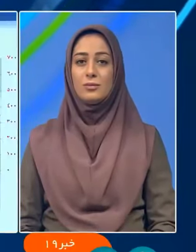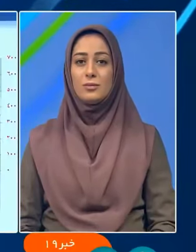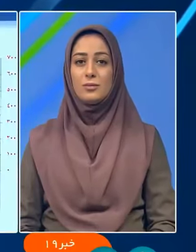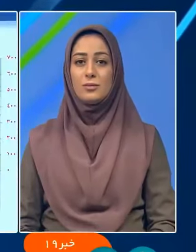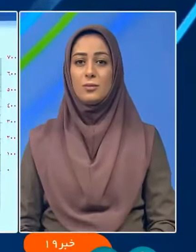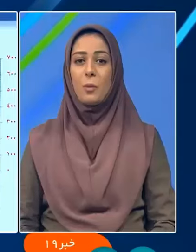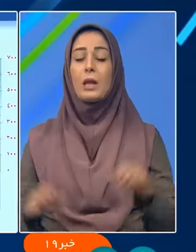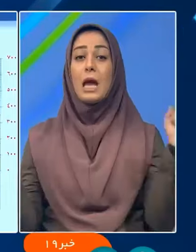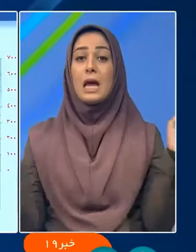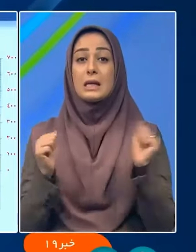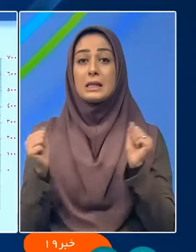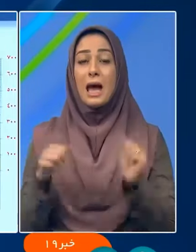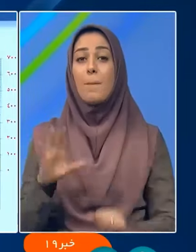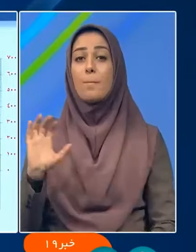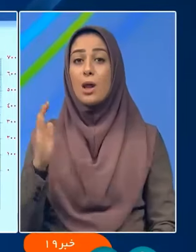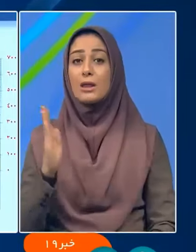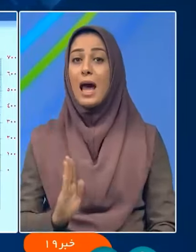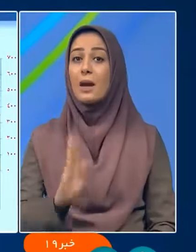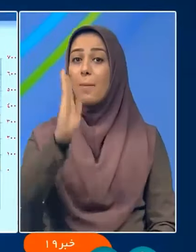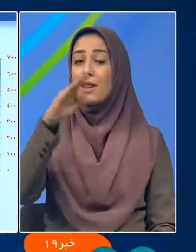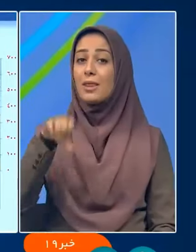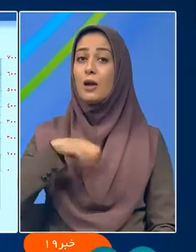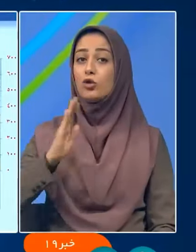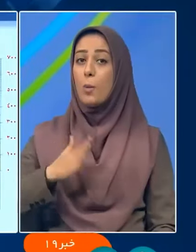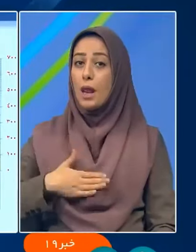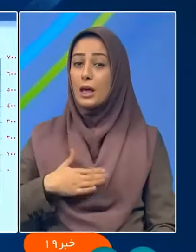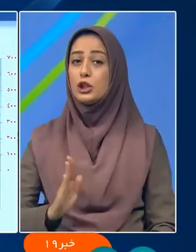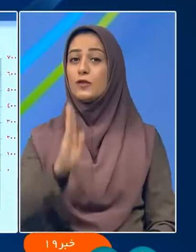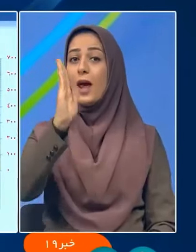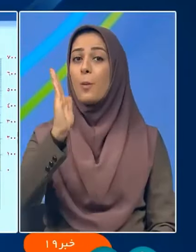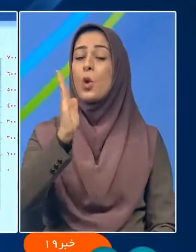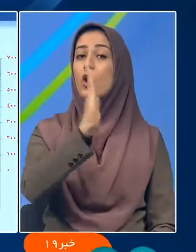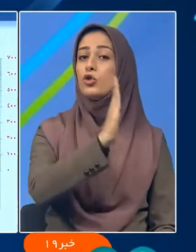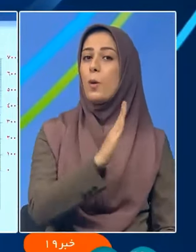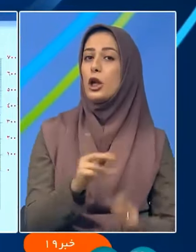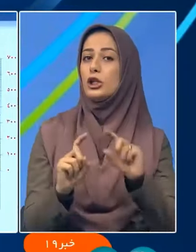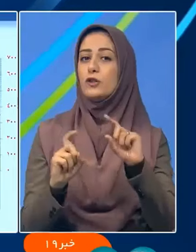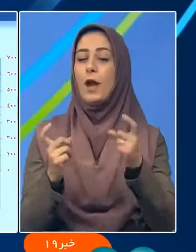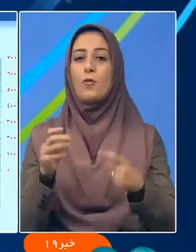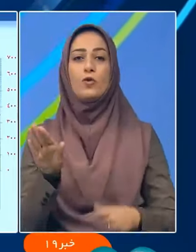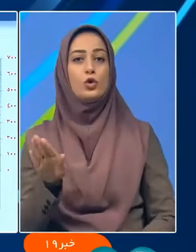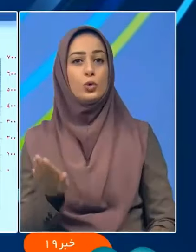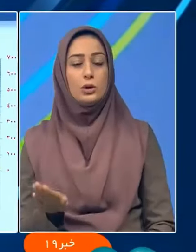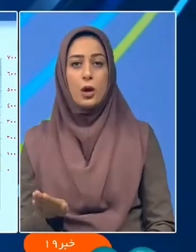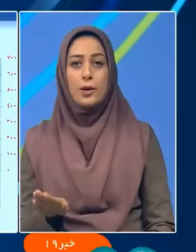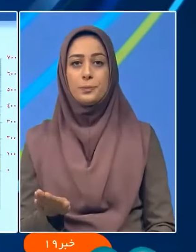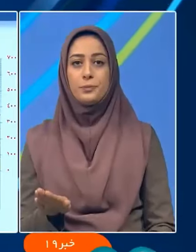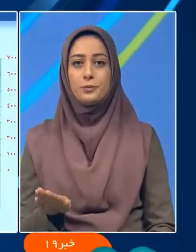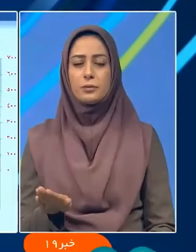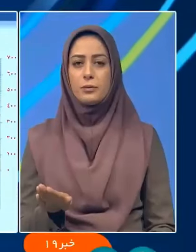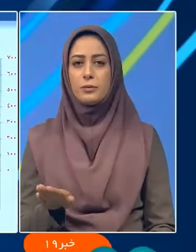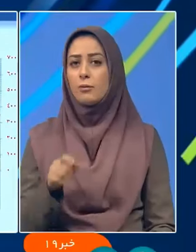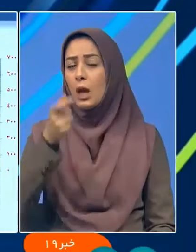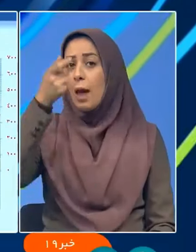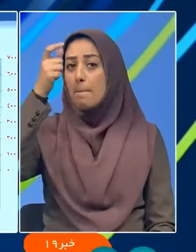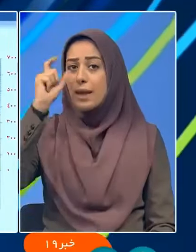سرما تقریبا الان نیمه شمالی کشور، شمال شرق کشور رو در بر گرفته و ما با توجه